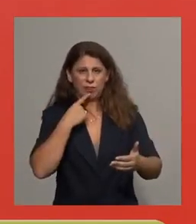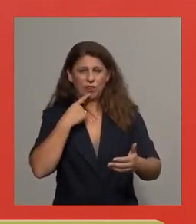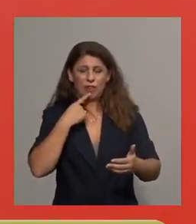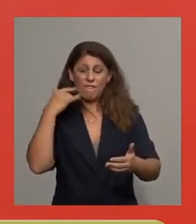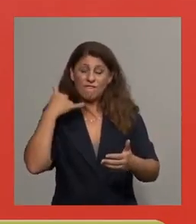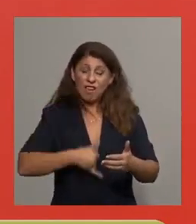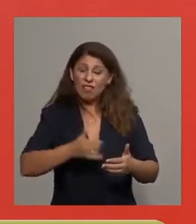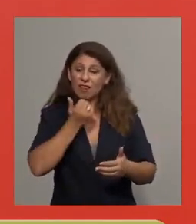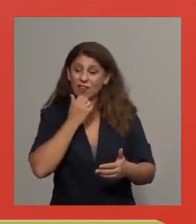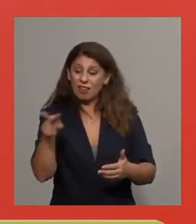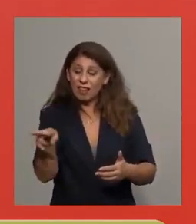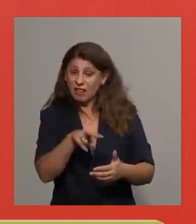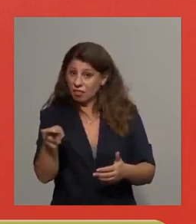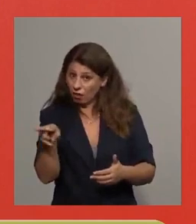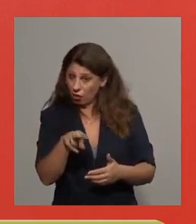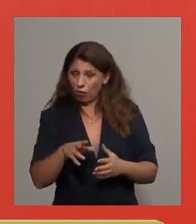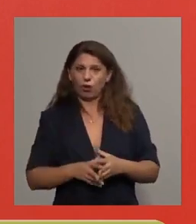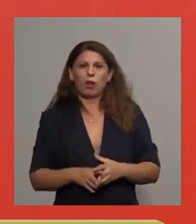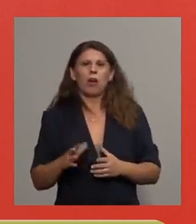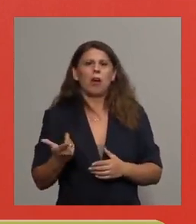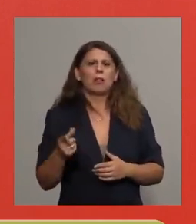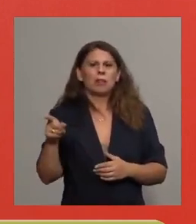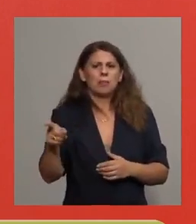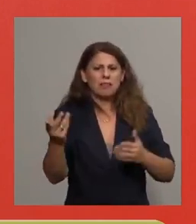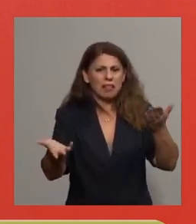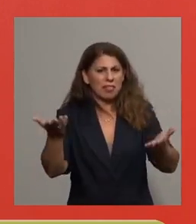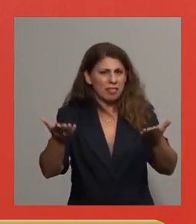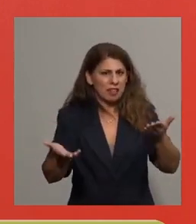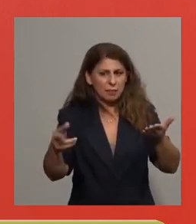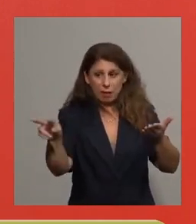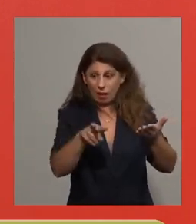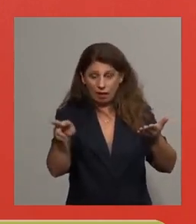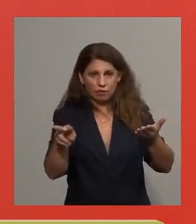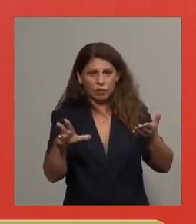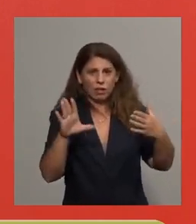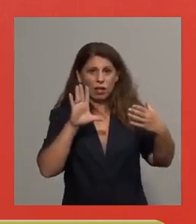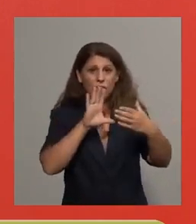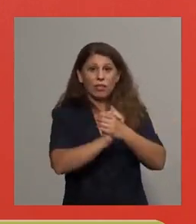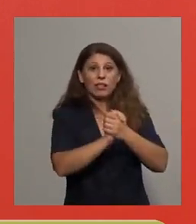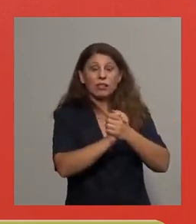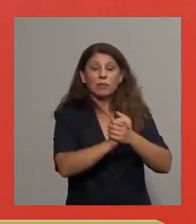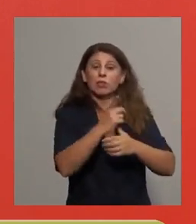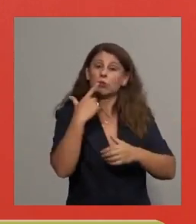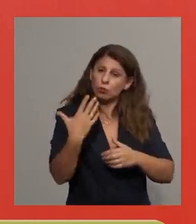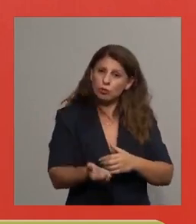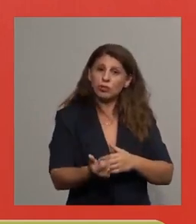γελασμένοι και η μεν και η δε, ότι με τέτοια διλήμματα θα συσπυρώσουν τους